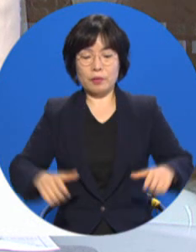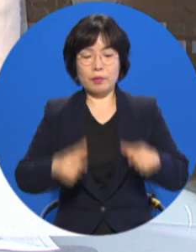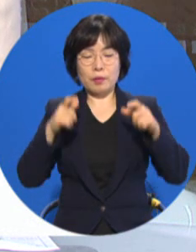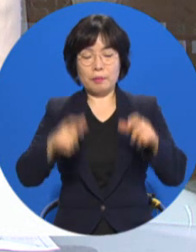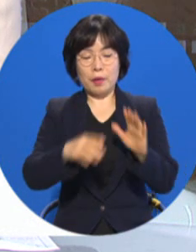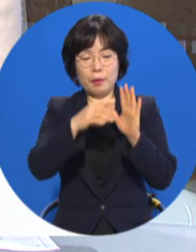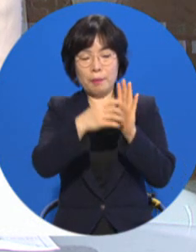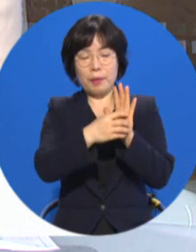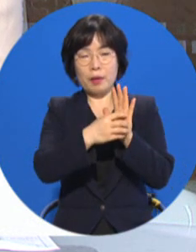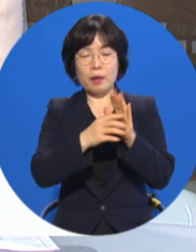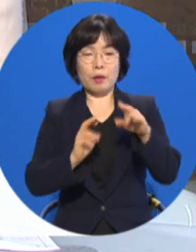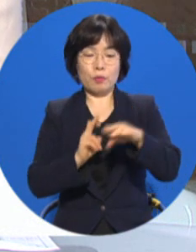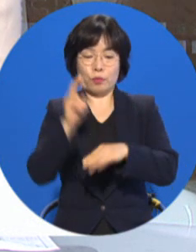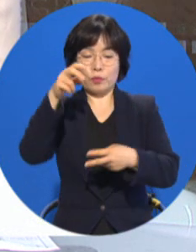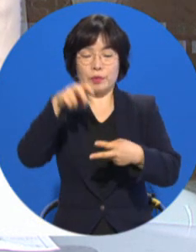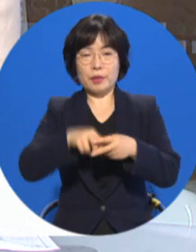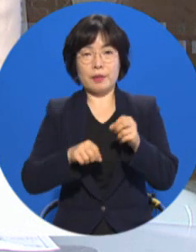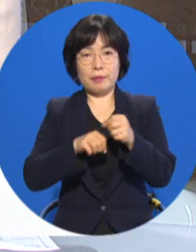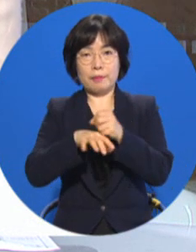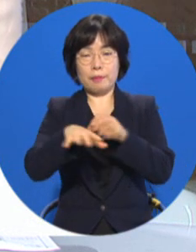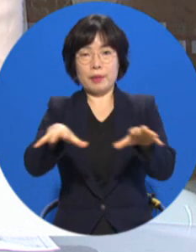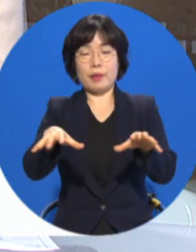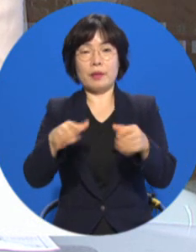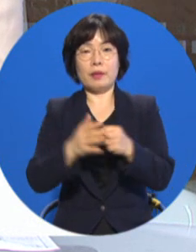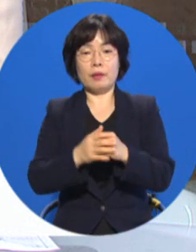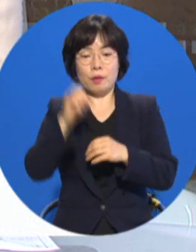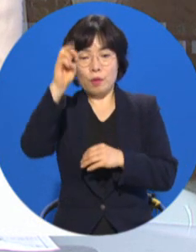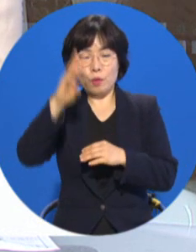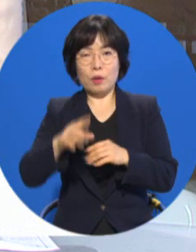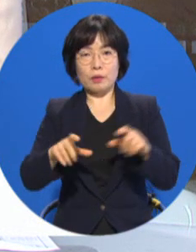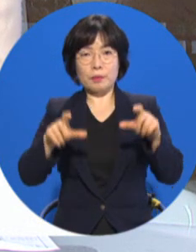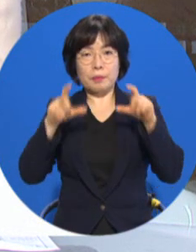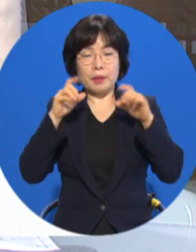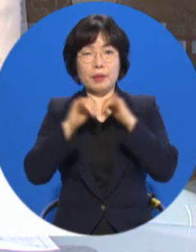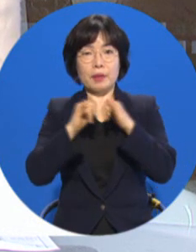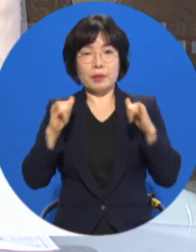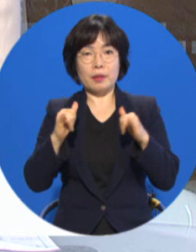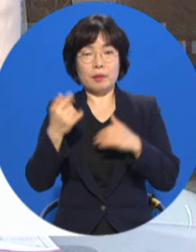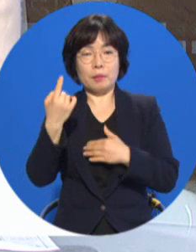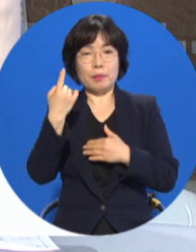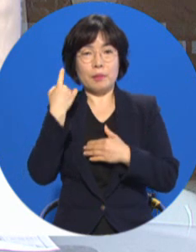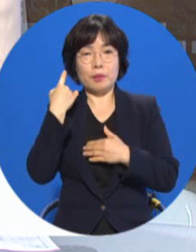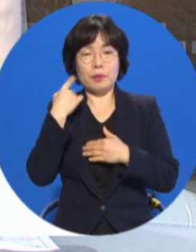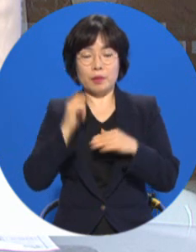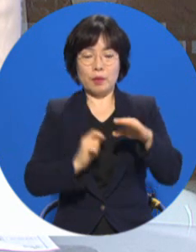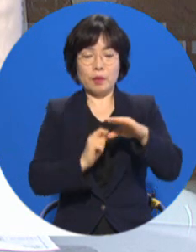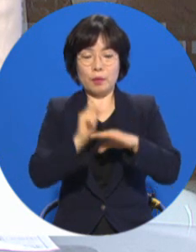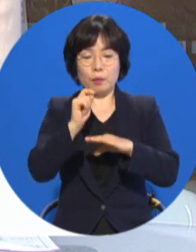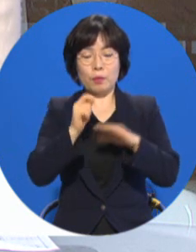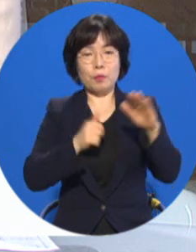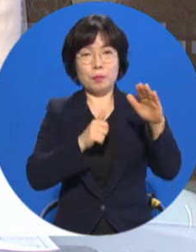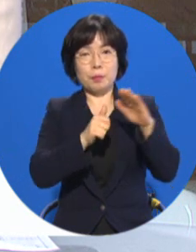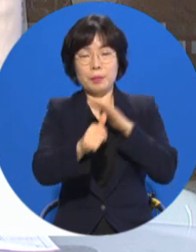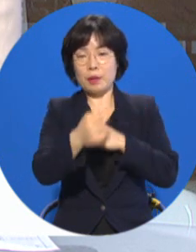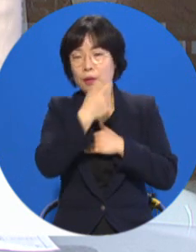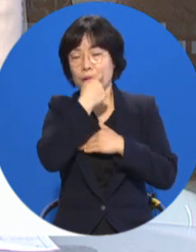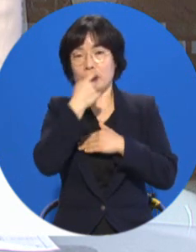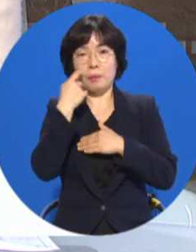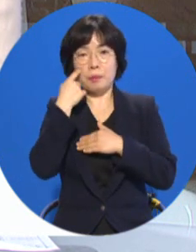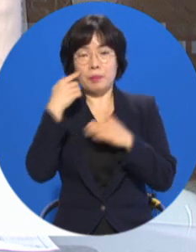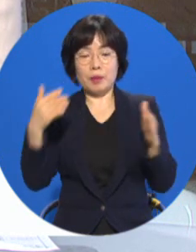최남단 나로호주센터까지 미치고 있습니다. 광주의 확진자가 확진 판정을 받기 하루 전인 어제 고흥을